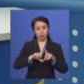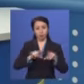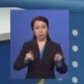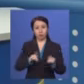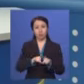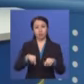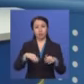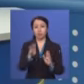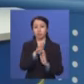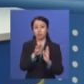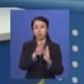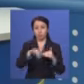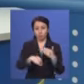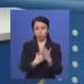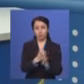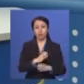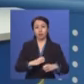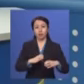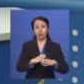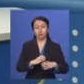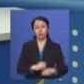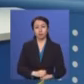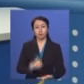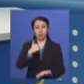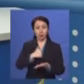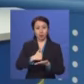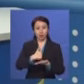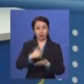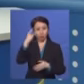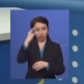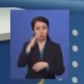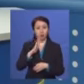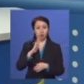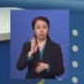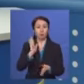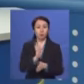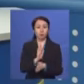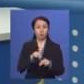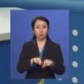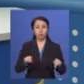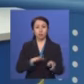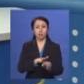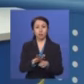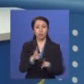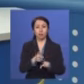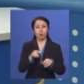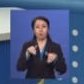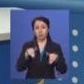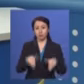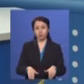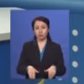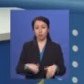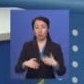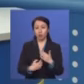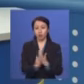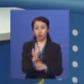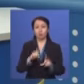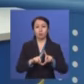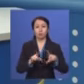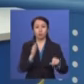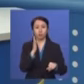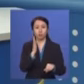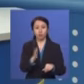госаппарата также является задачей нового агентства. Президент дал поручение правительству по реализации данного постановления. Новое